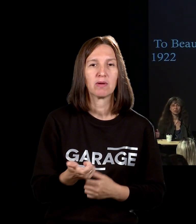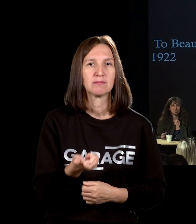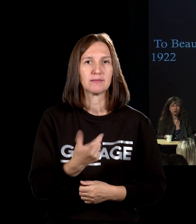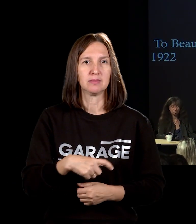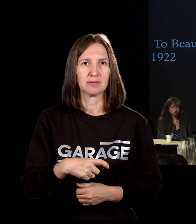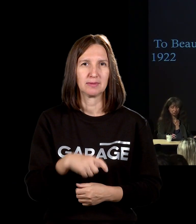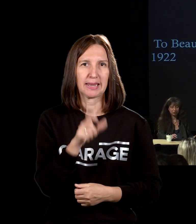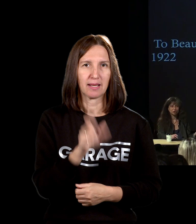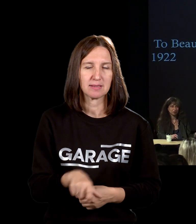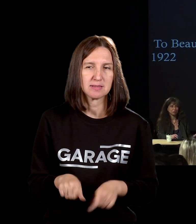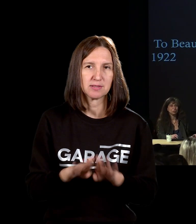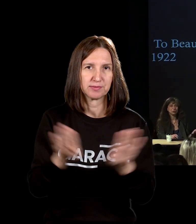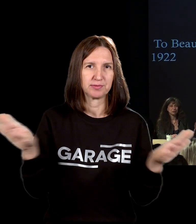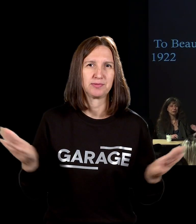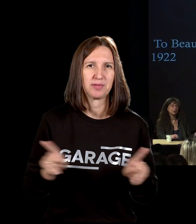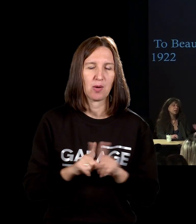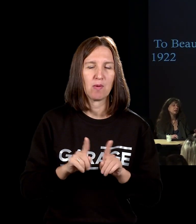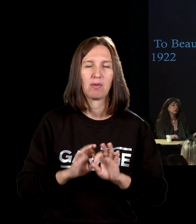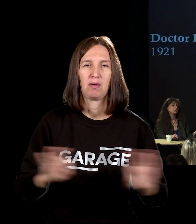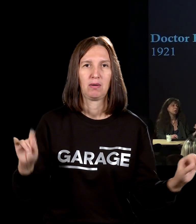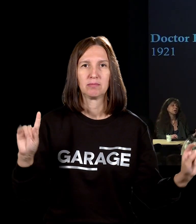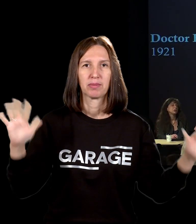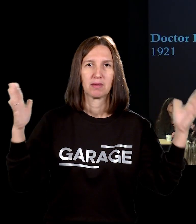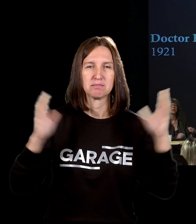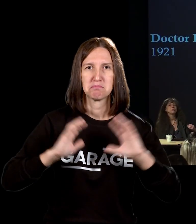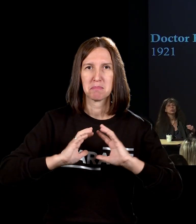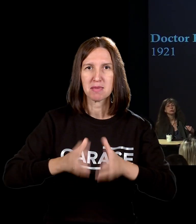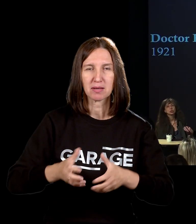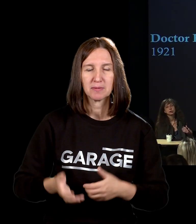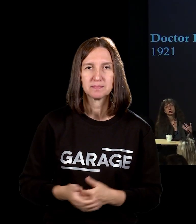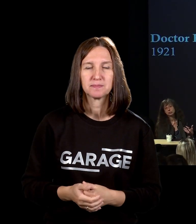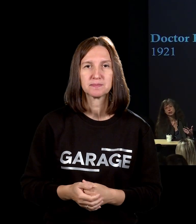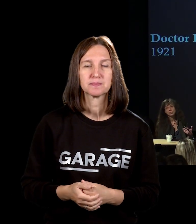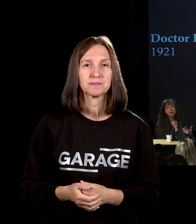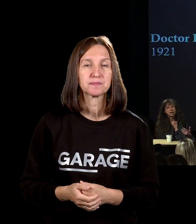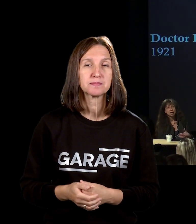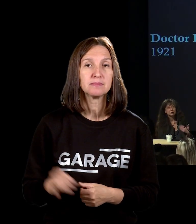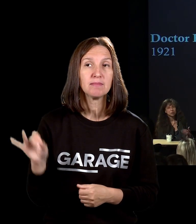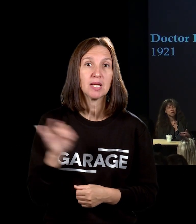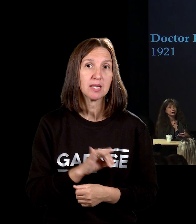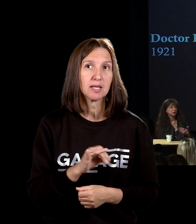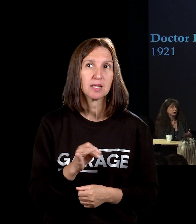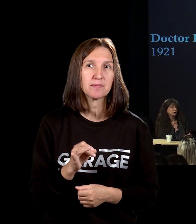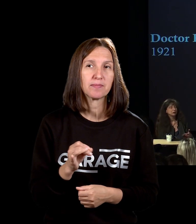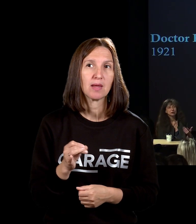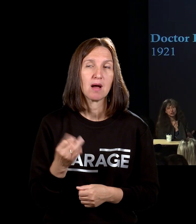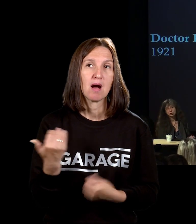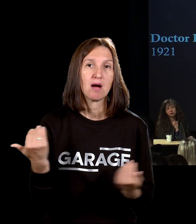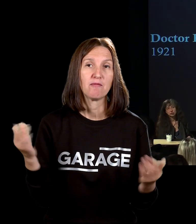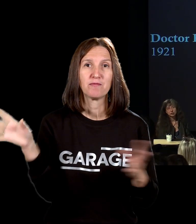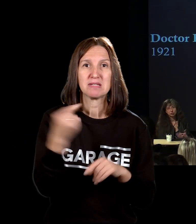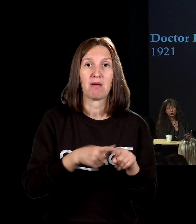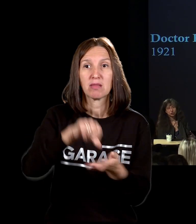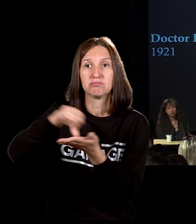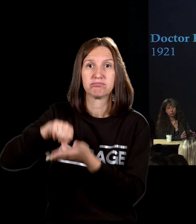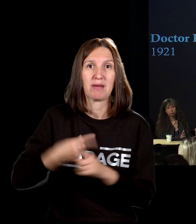блестящем кабаре джазовой музыки и так далее. И, собственно, персонажи этого мира он начинает рисовать. Это портреты, сделанные на